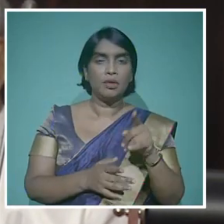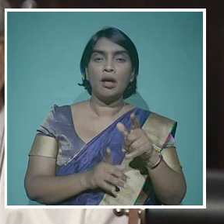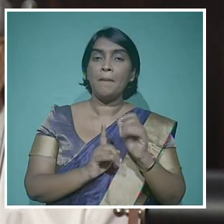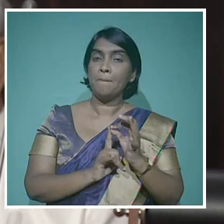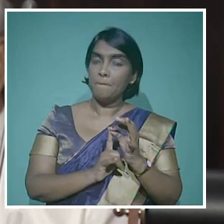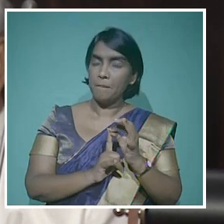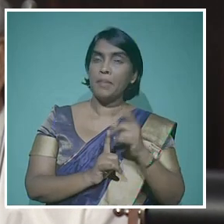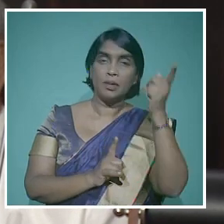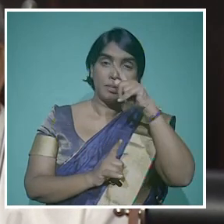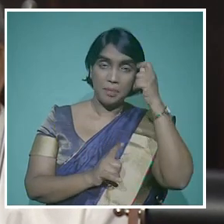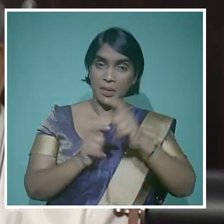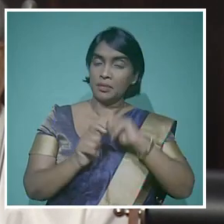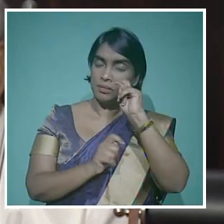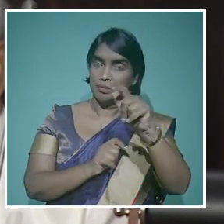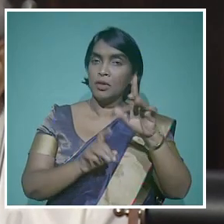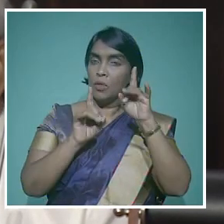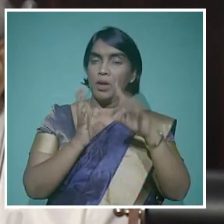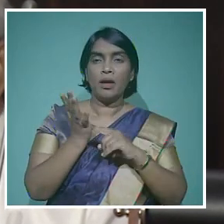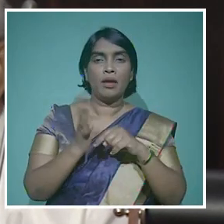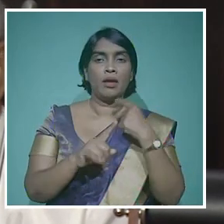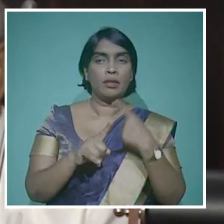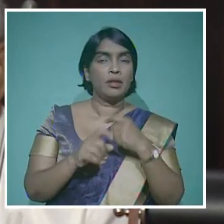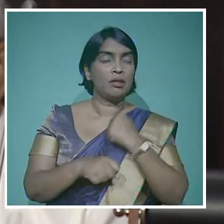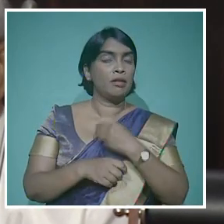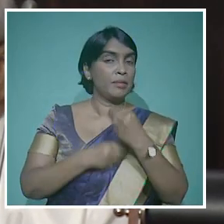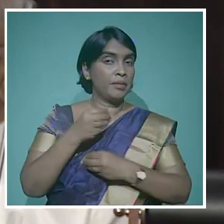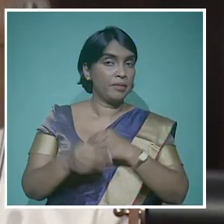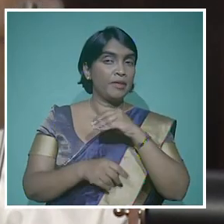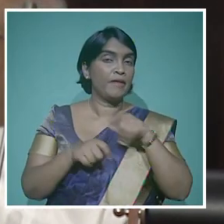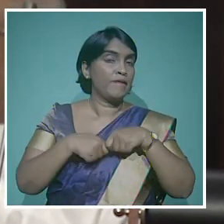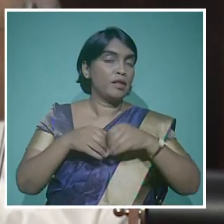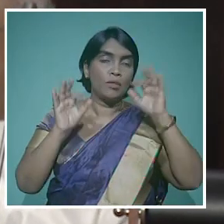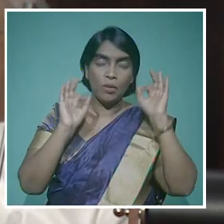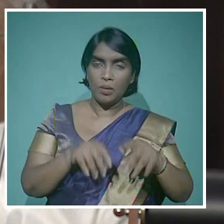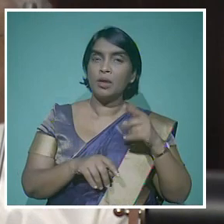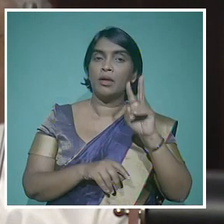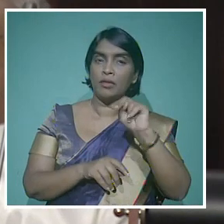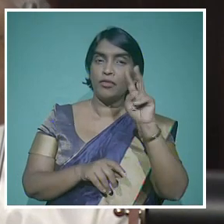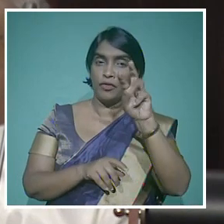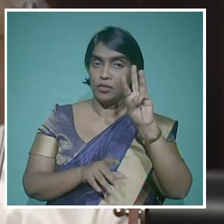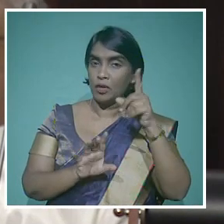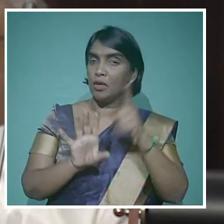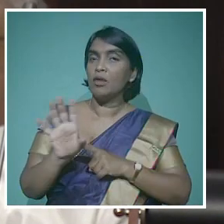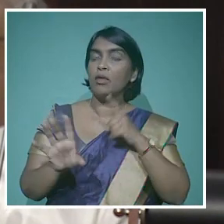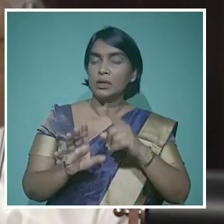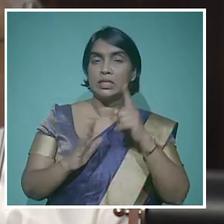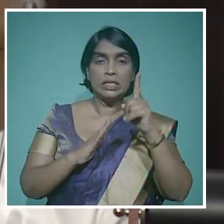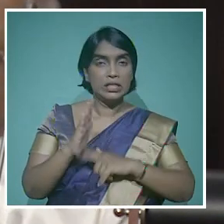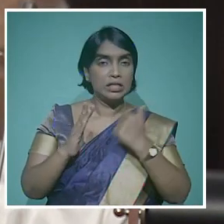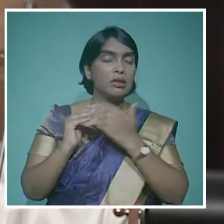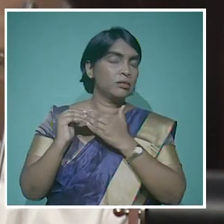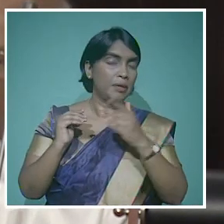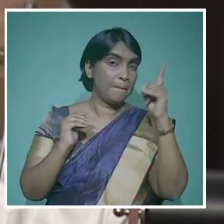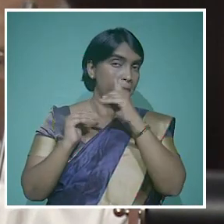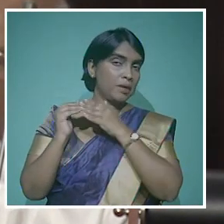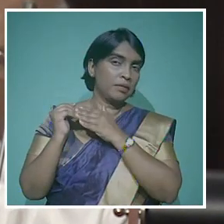පුද්ගලික පඩිනඩි ගෙව්වද එවැනි බදු රාජ්‍ය ව්‍යවසාය වියදමින් නොවිය යුතු බැවින් 2023 වසරේ ජනවාරි මාසයේ පළවෙනි